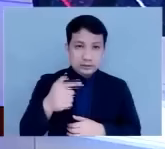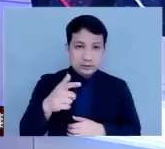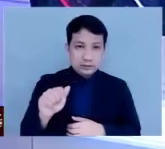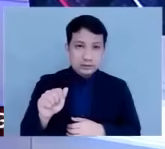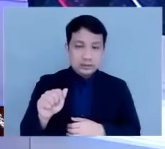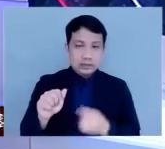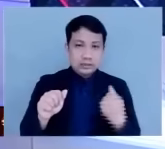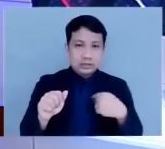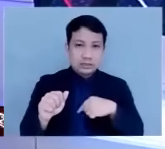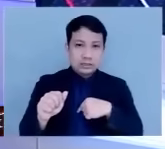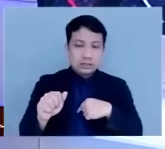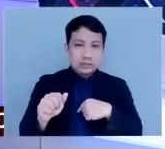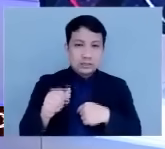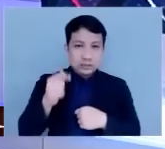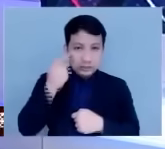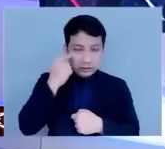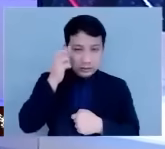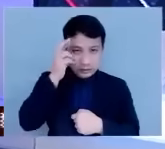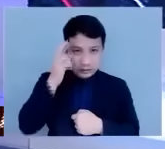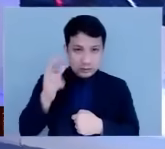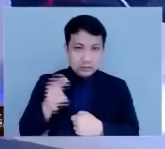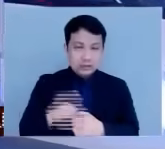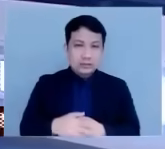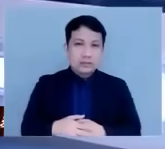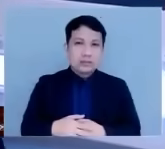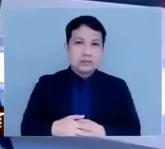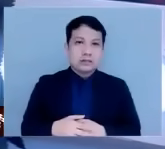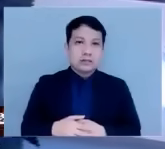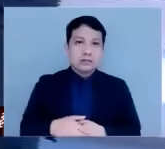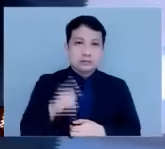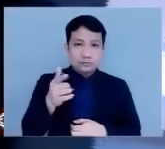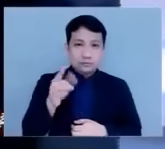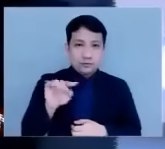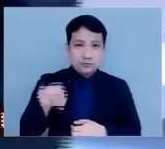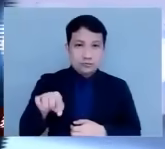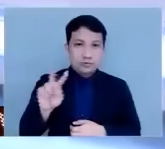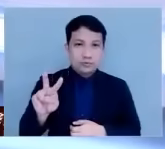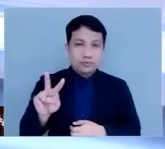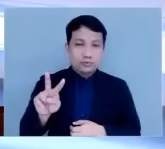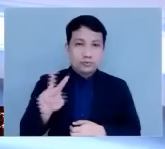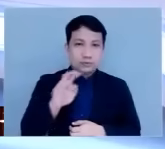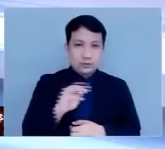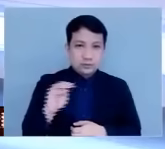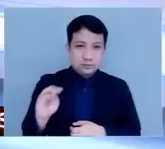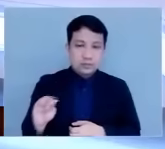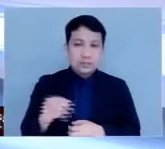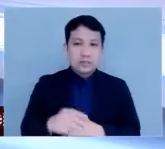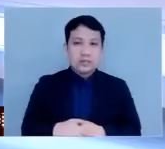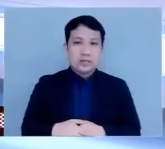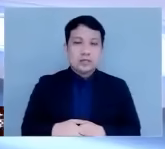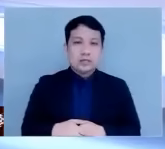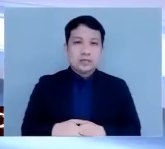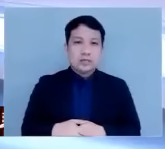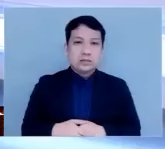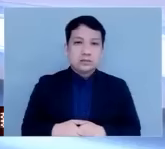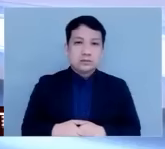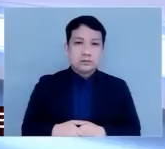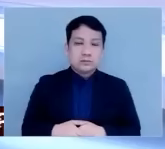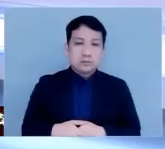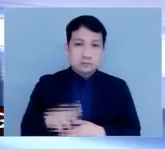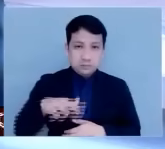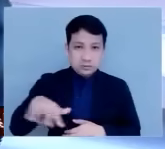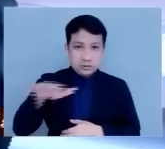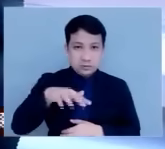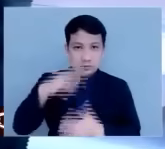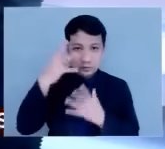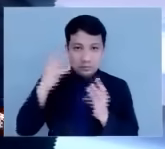ating kasamang si Gio Robles. Ito po ay nasa 28.2 millimeters. Malakas po ang bagsak ng ulan sa bahaging yan.